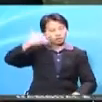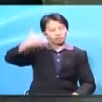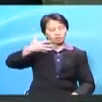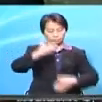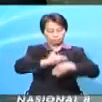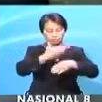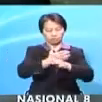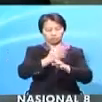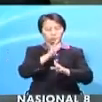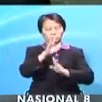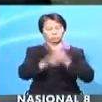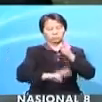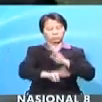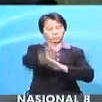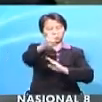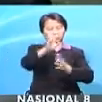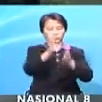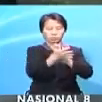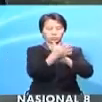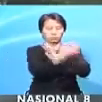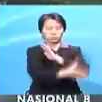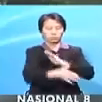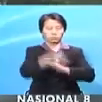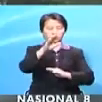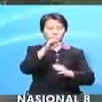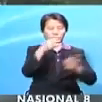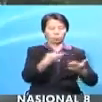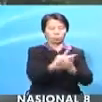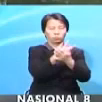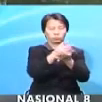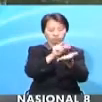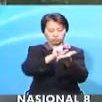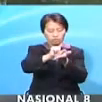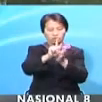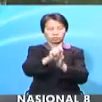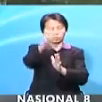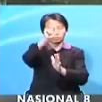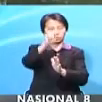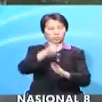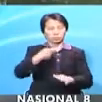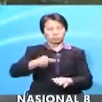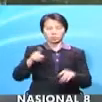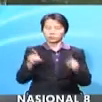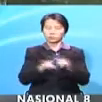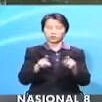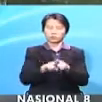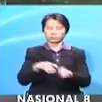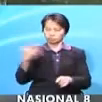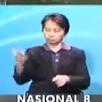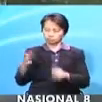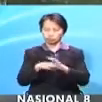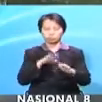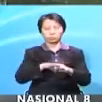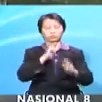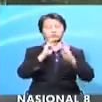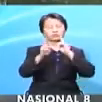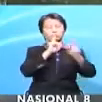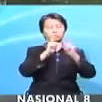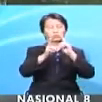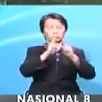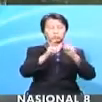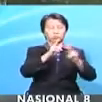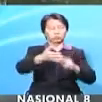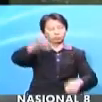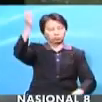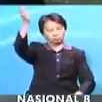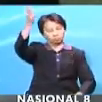wawasan menjadi negara Islam modern dan berpendapatan tinggi pada Samudra ditekankan beliau semasa berucap pada pembahasan